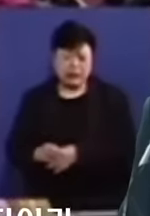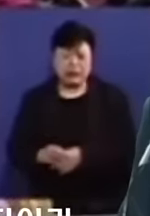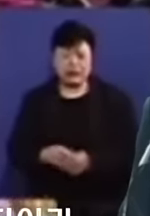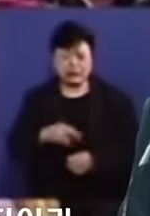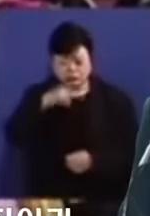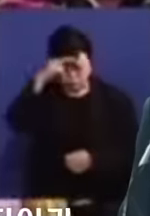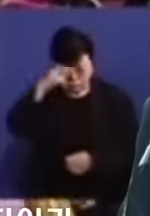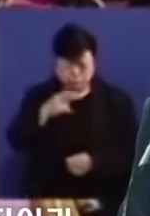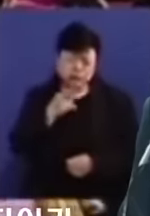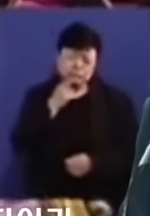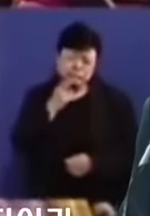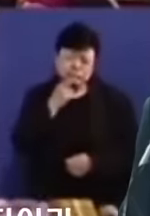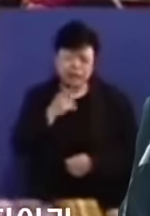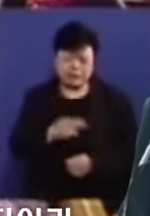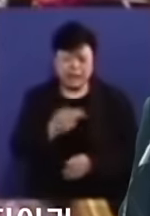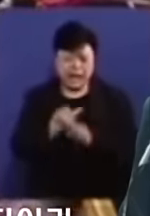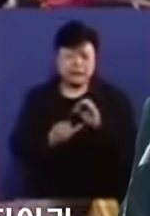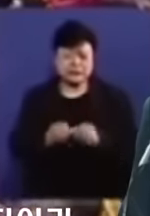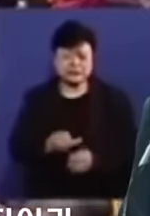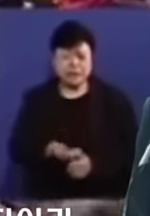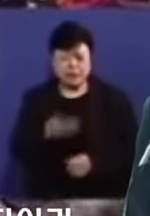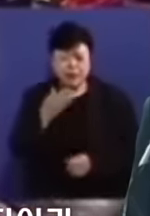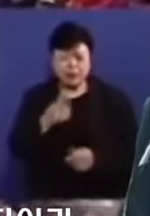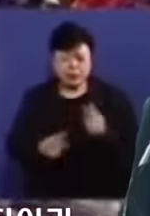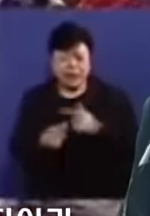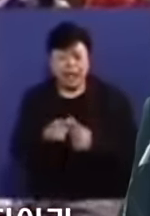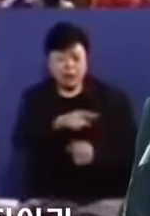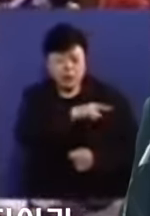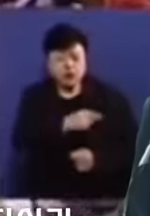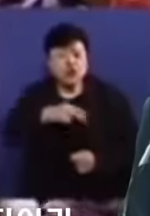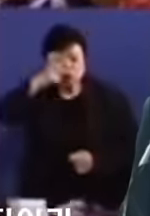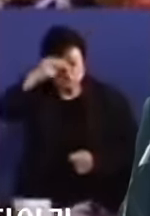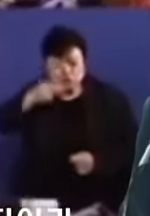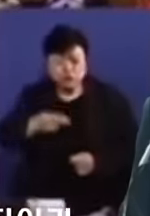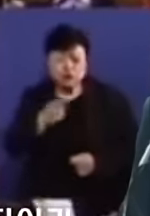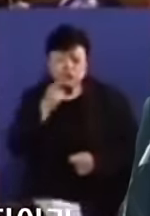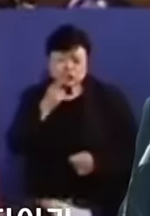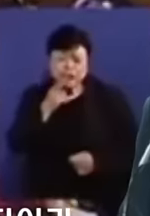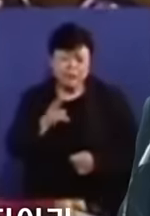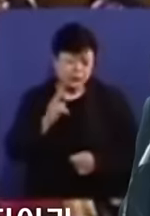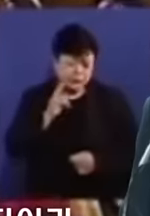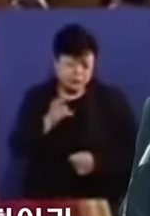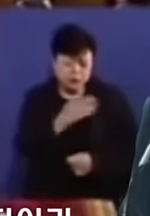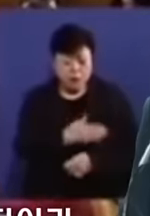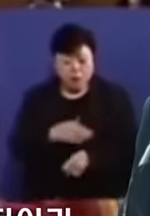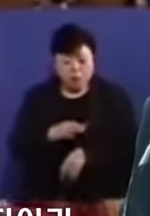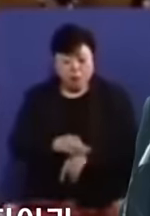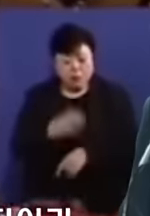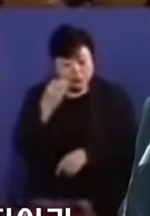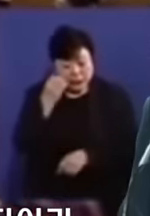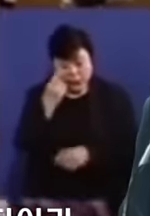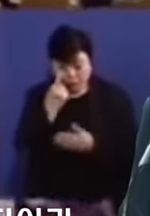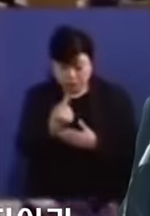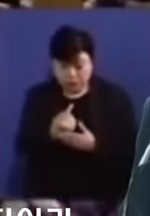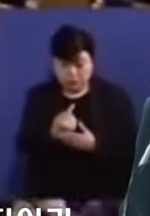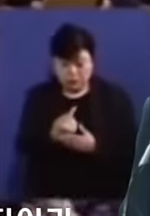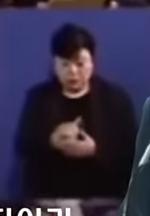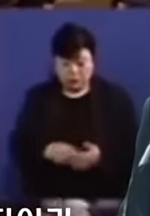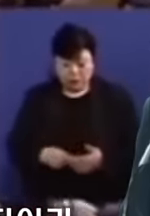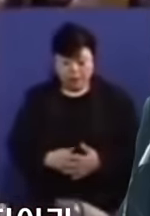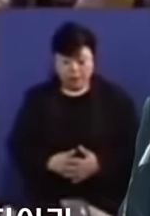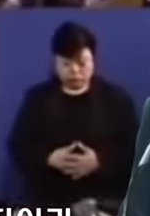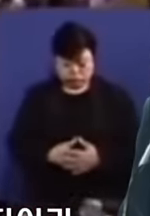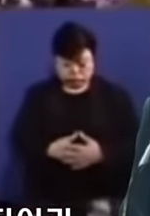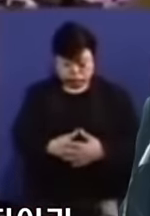마셨고 아침이면 밥보다 술을 먼저 찾았습니다. 이렇게 술과 담배에 찌들다 보니 몸이 이상이 오기 시작했습니다. 배가